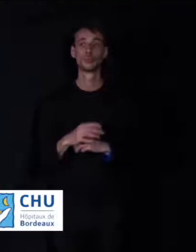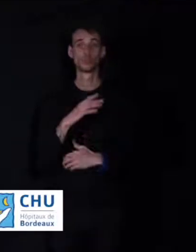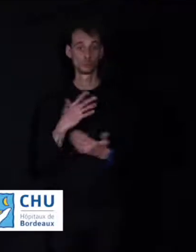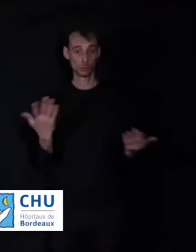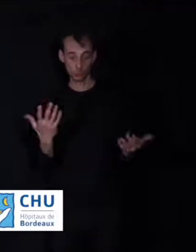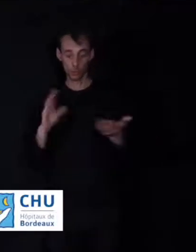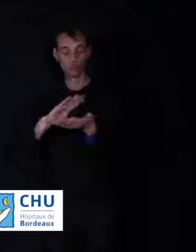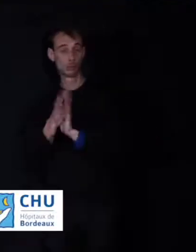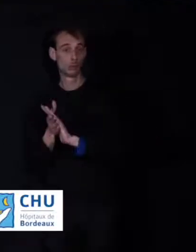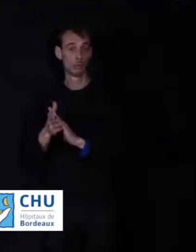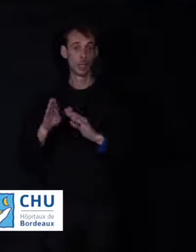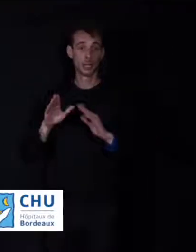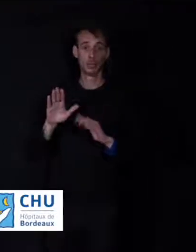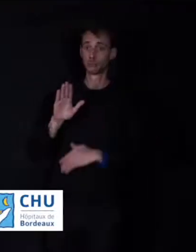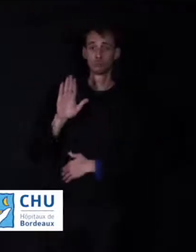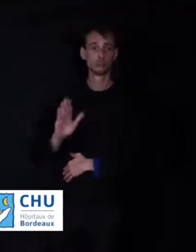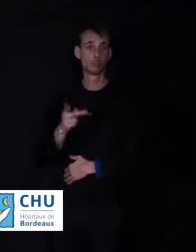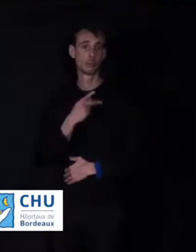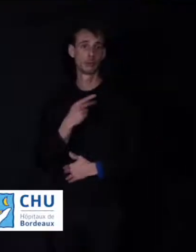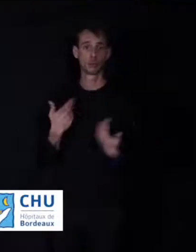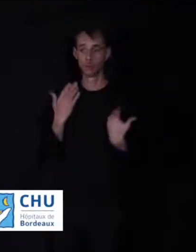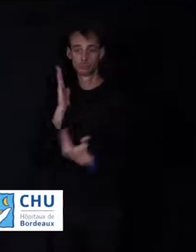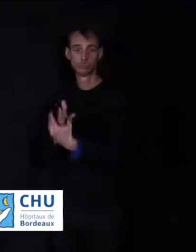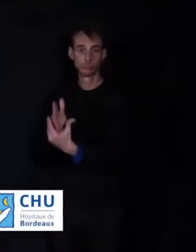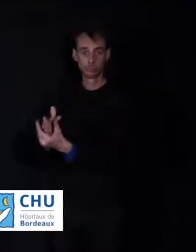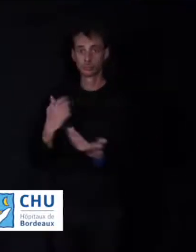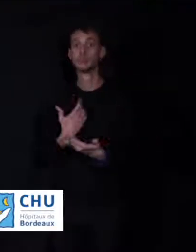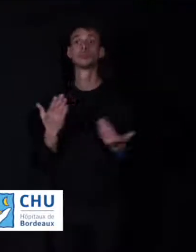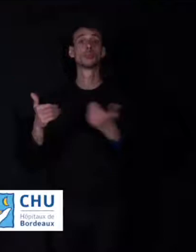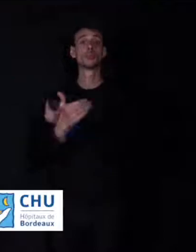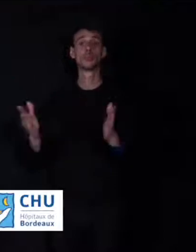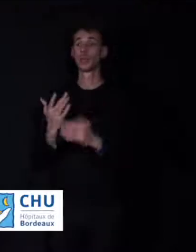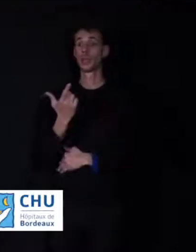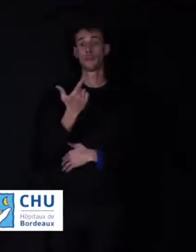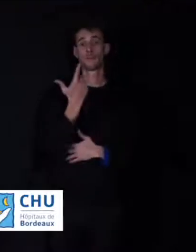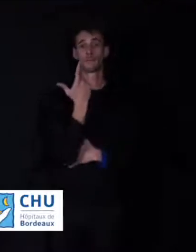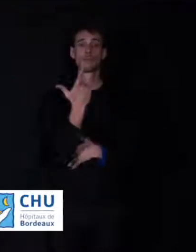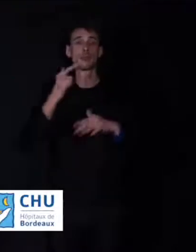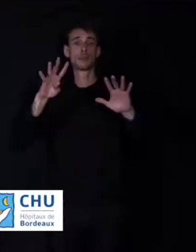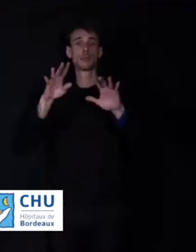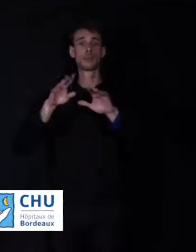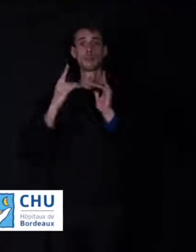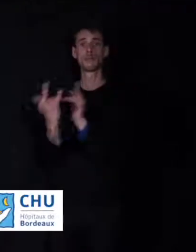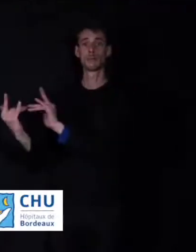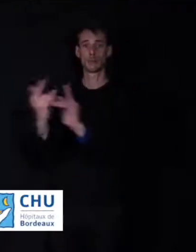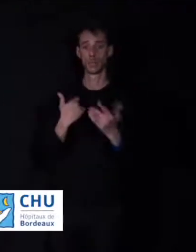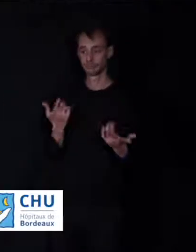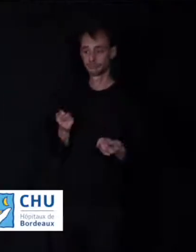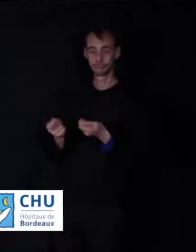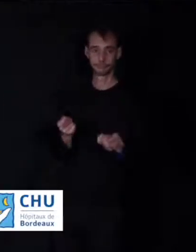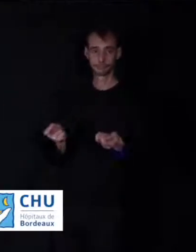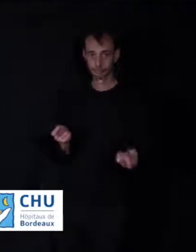praticien hospitalier dans les services des maladies infectieuses et je dirige une unité de 29 lits, unité qui a été